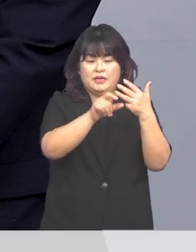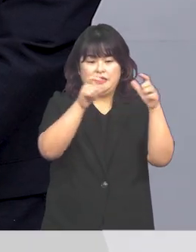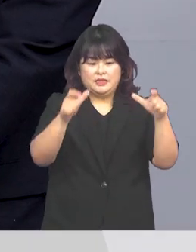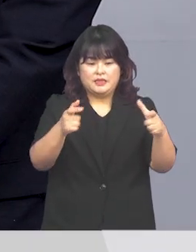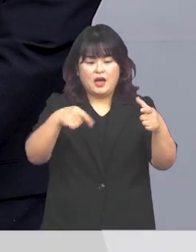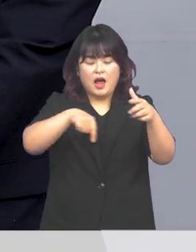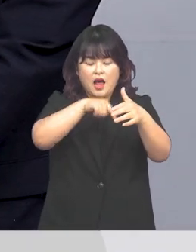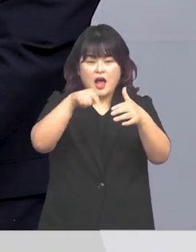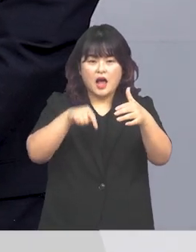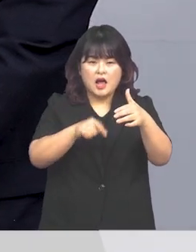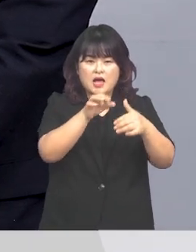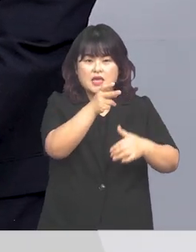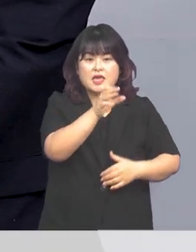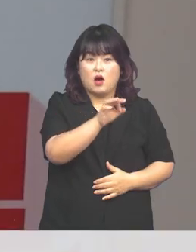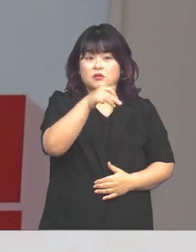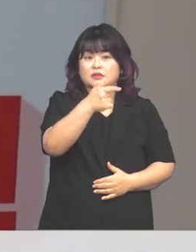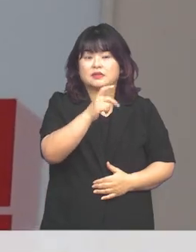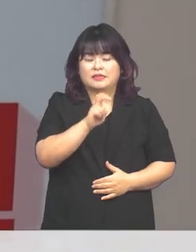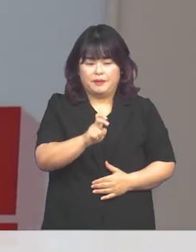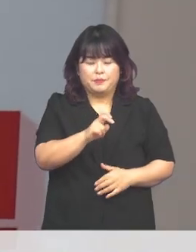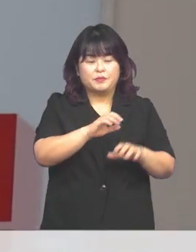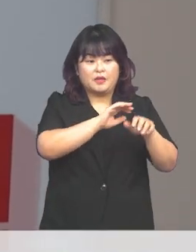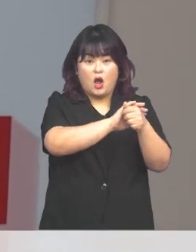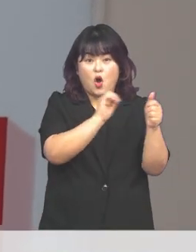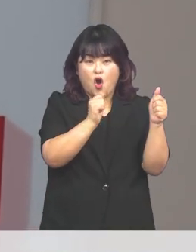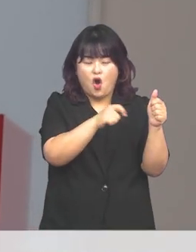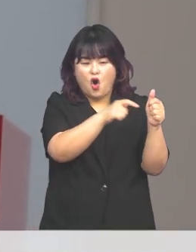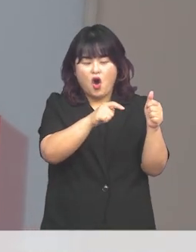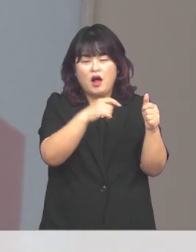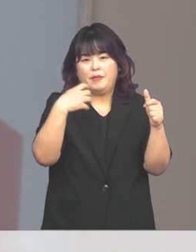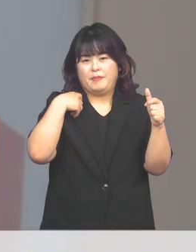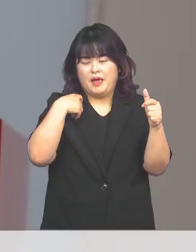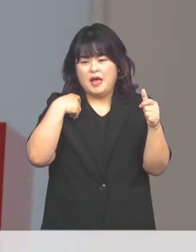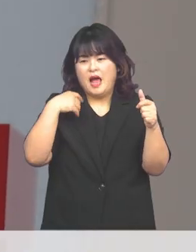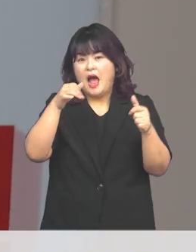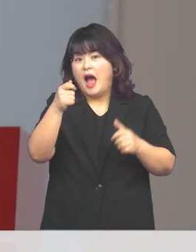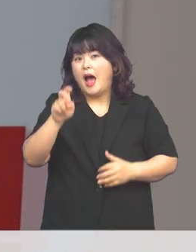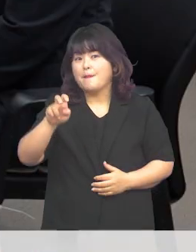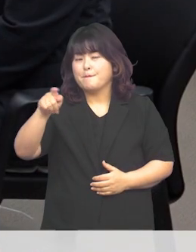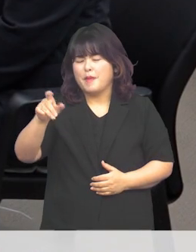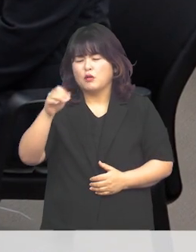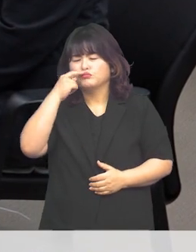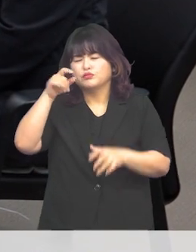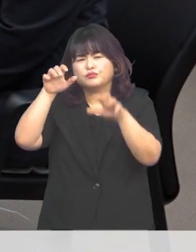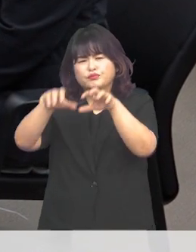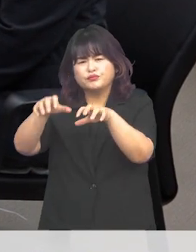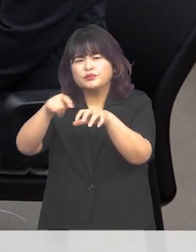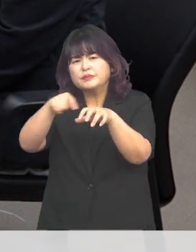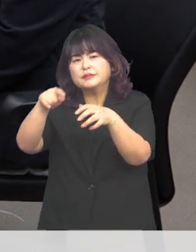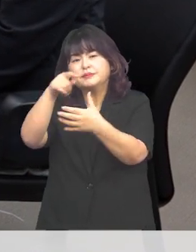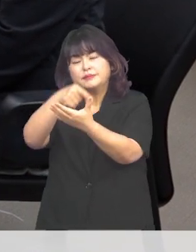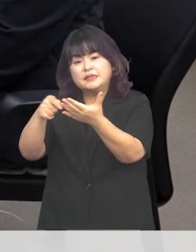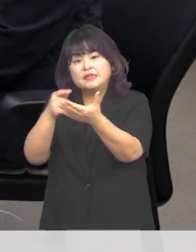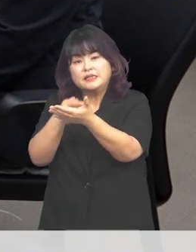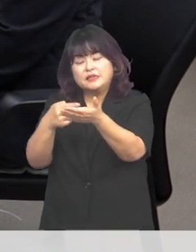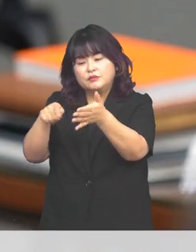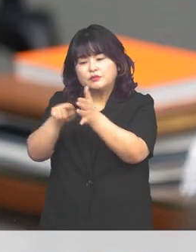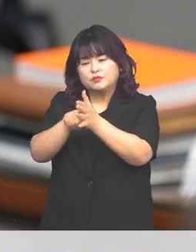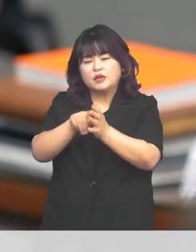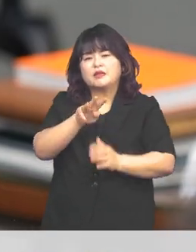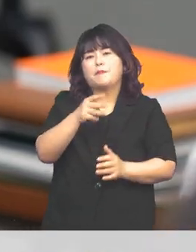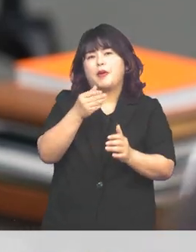용인특례시 지역 내 단체인 영남인총연합회가 지난 29일 수해 피해를 입은 전남 한평군 주민을 돕기 위한 성금 300만